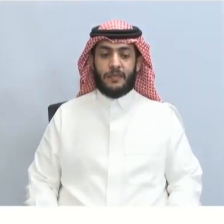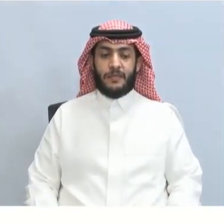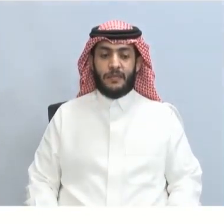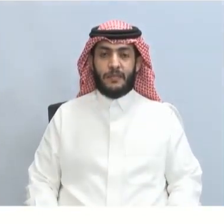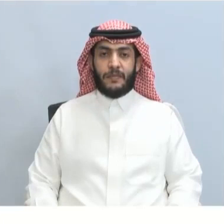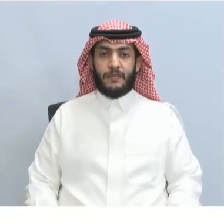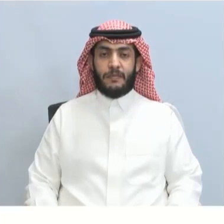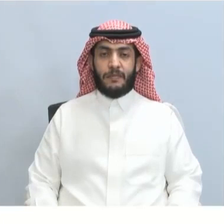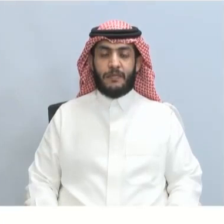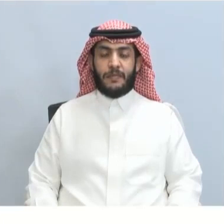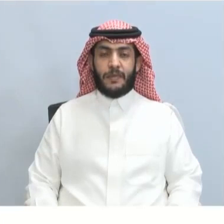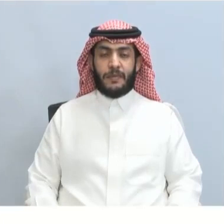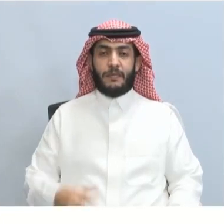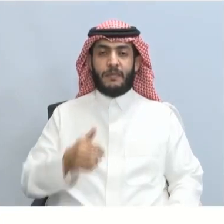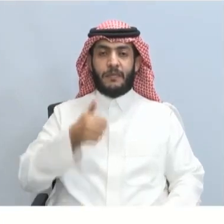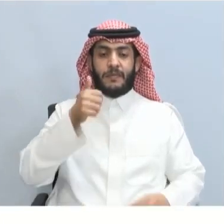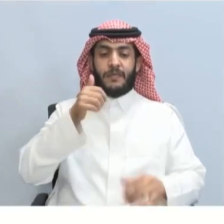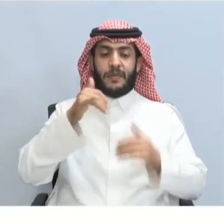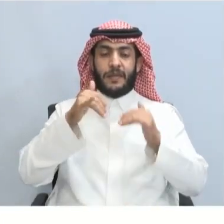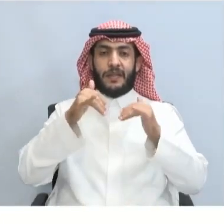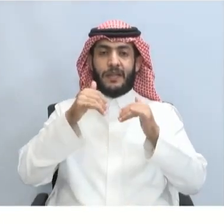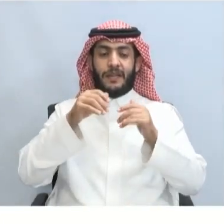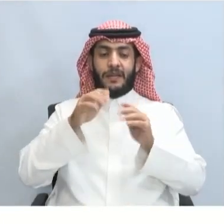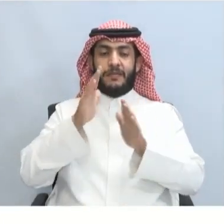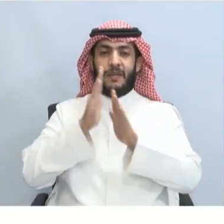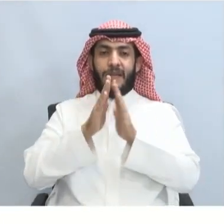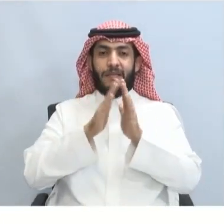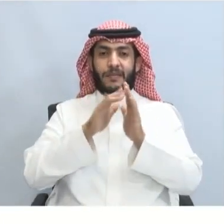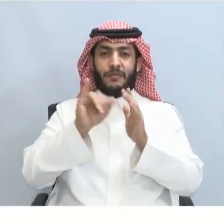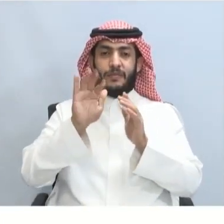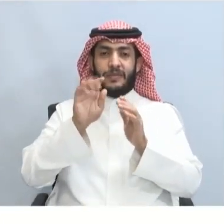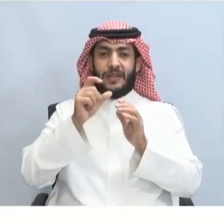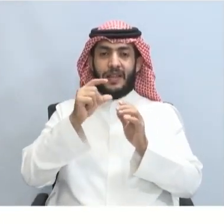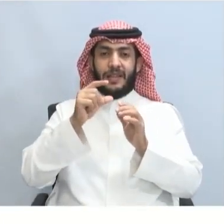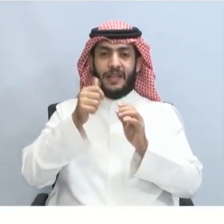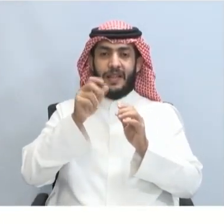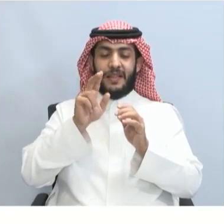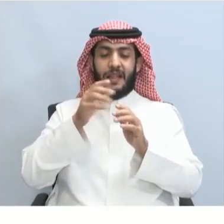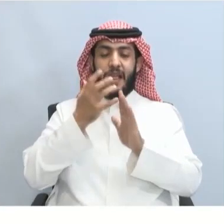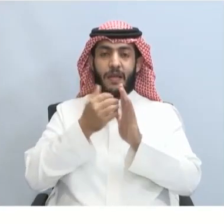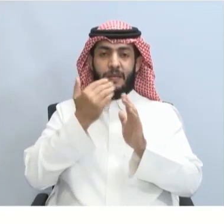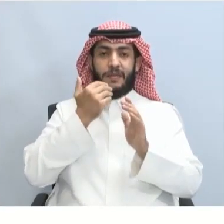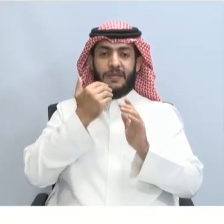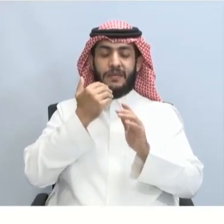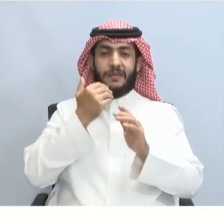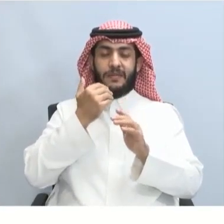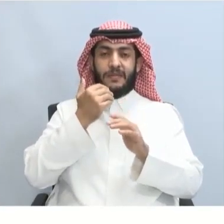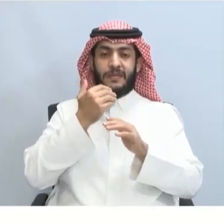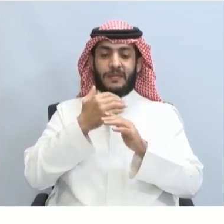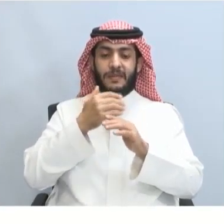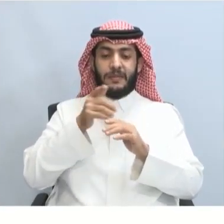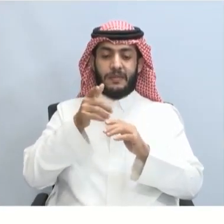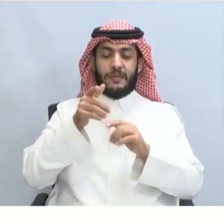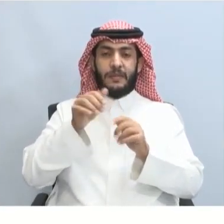والتعليمات تظهر هنا الاشاره بعدد المستندات التي لم يتم حفظها في هذه